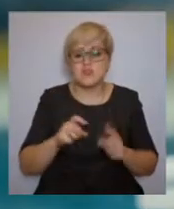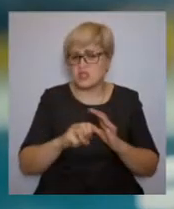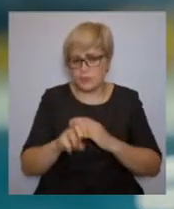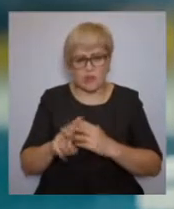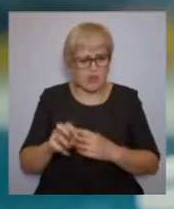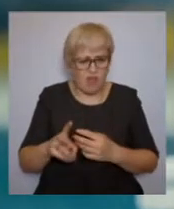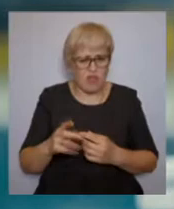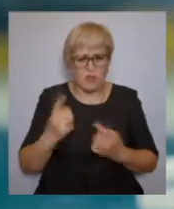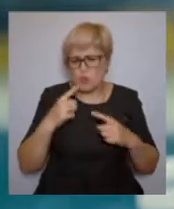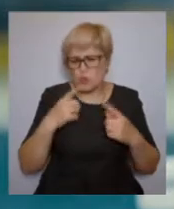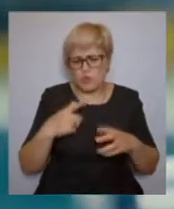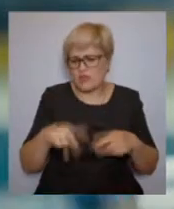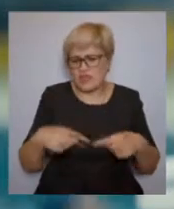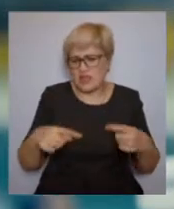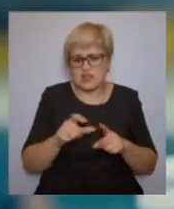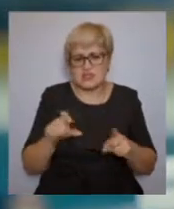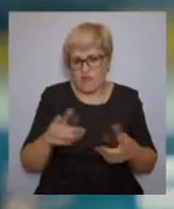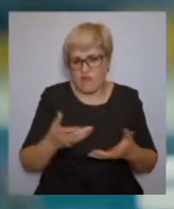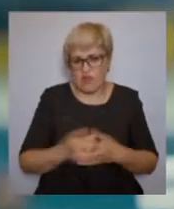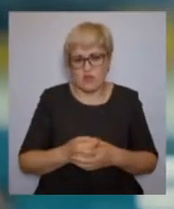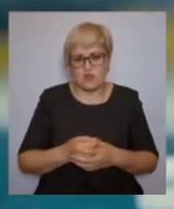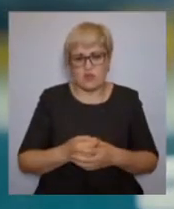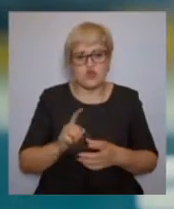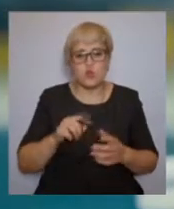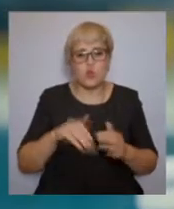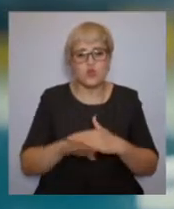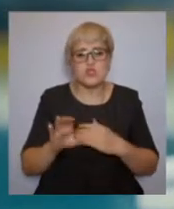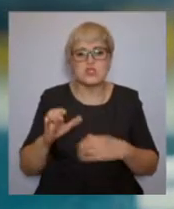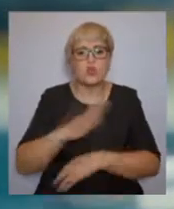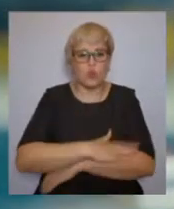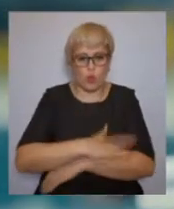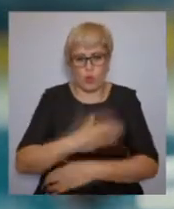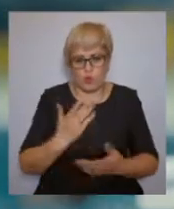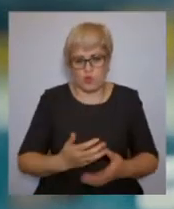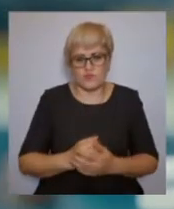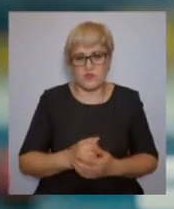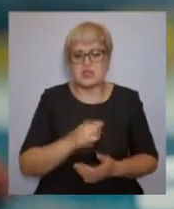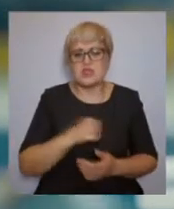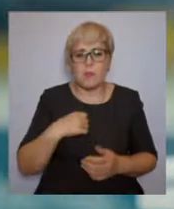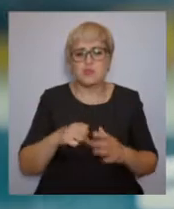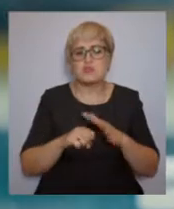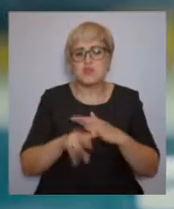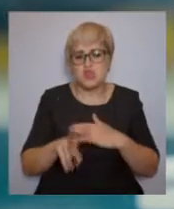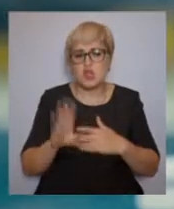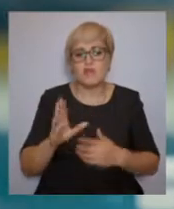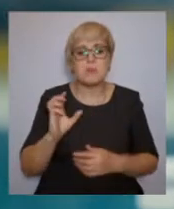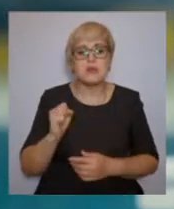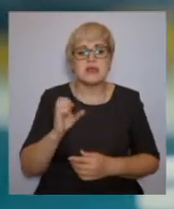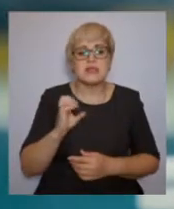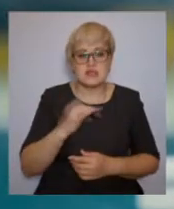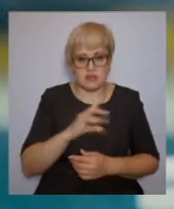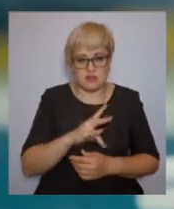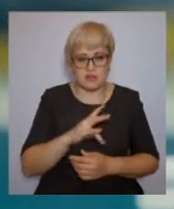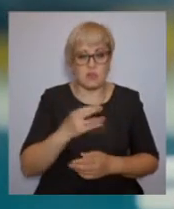изучалась всяко-разных начиналось такие разные истории чтобы вики сроков сама обязалась и им при этом магия говорилось